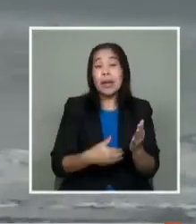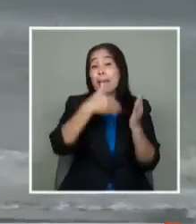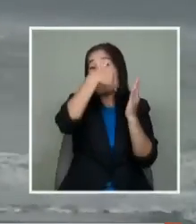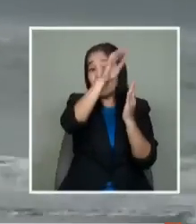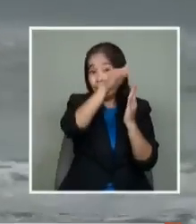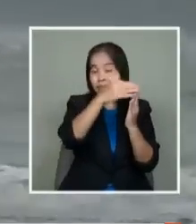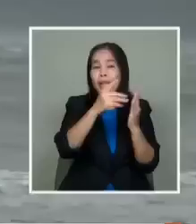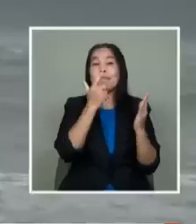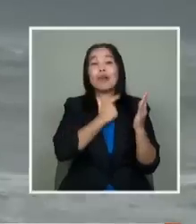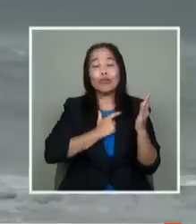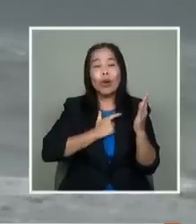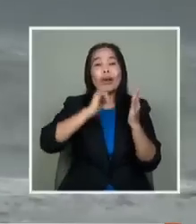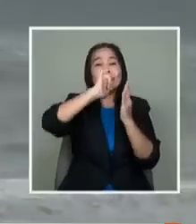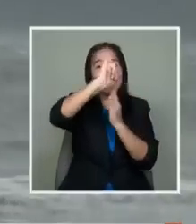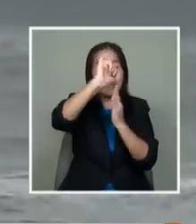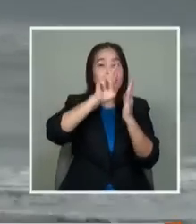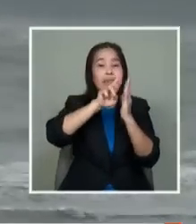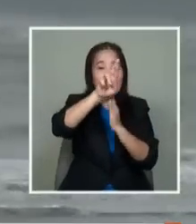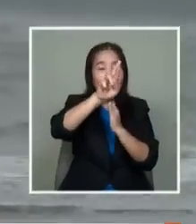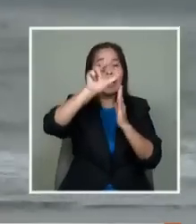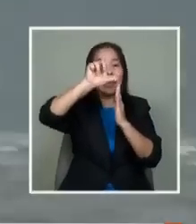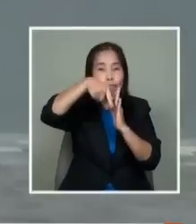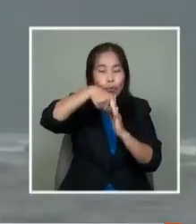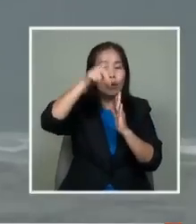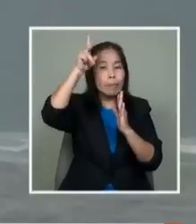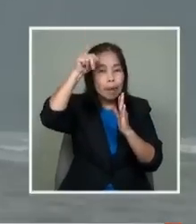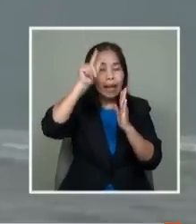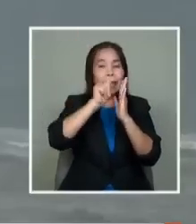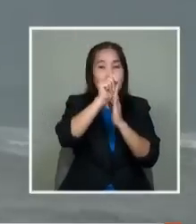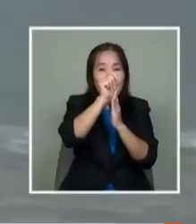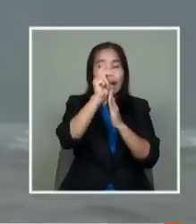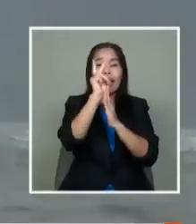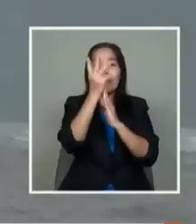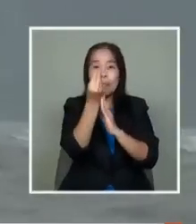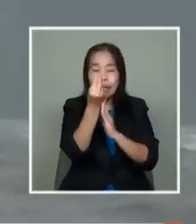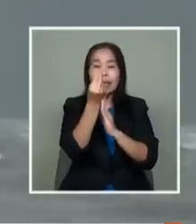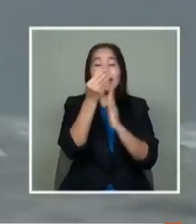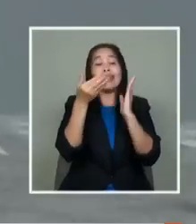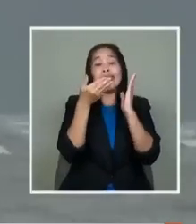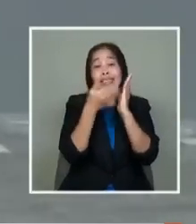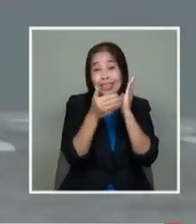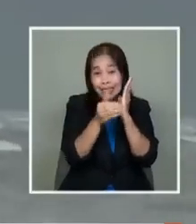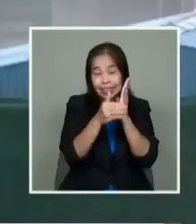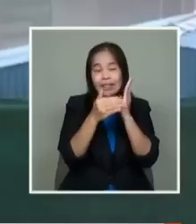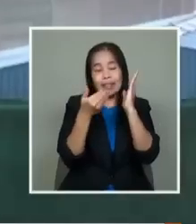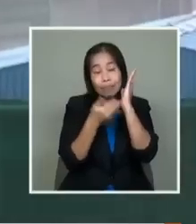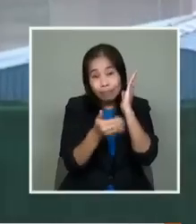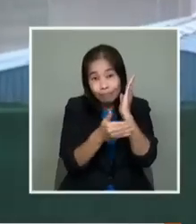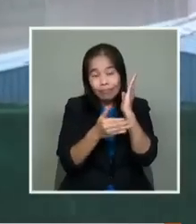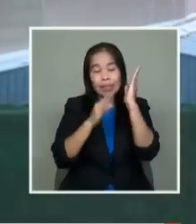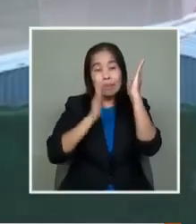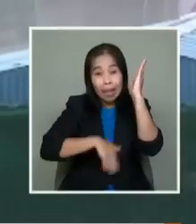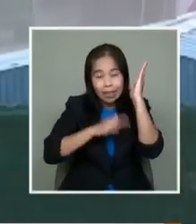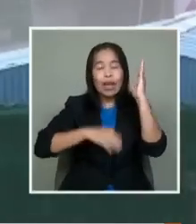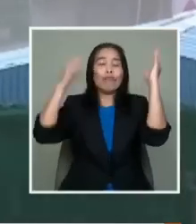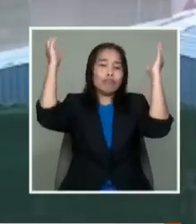ในจังหวัดแม่ฮ่องสอนเชียงใหม่เชียงรายลำพูนลำปางตากกำแพงเพชรตะวันออกเฉียงเหนือค่ะตะวันออกแล้วก็ภาคใต้ก็มีฝ